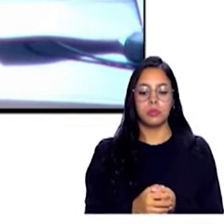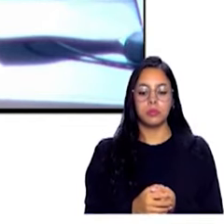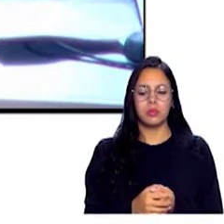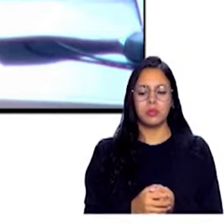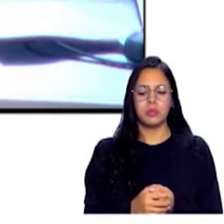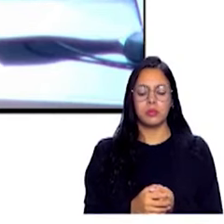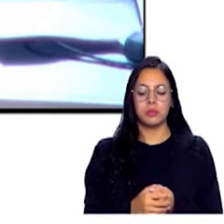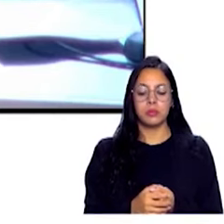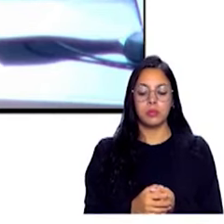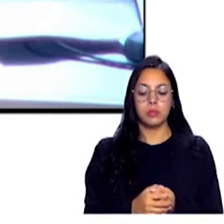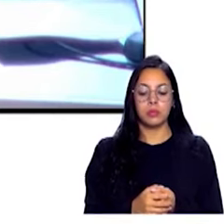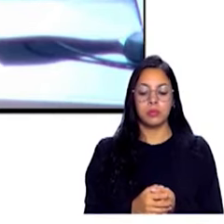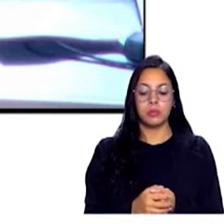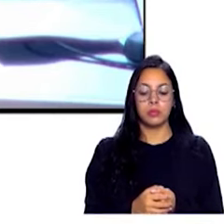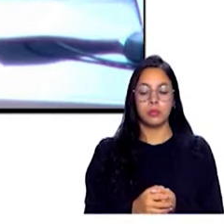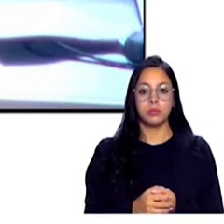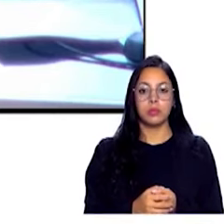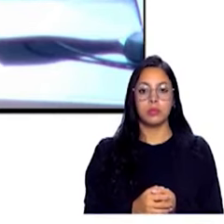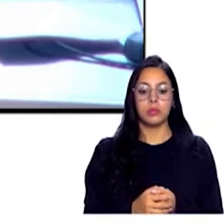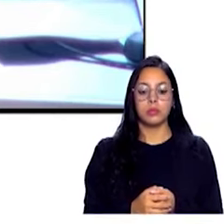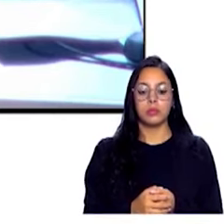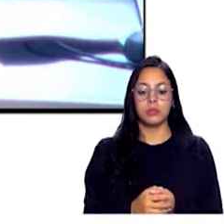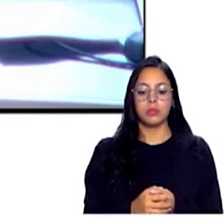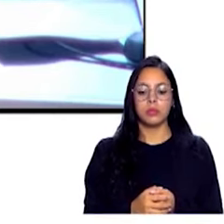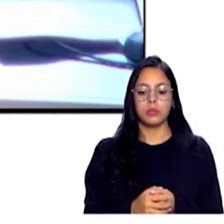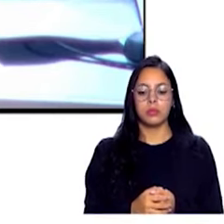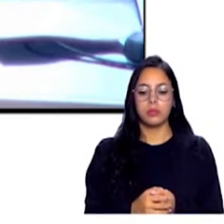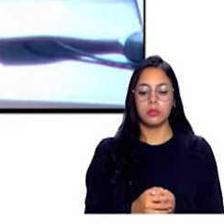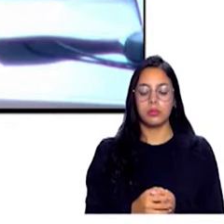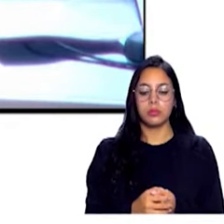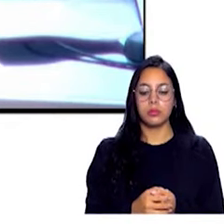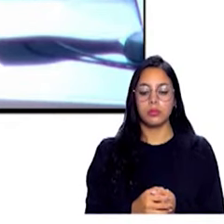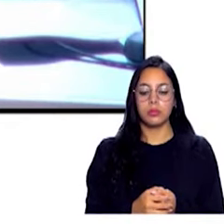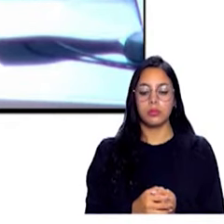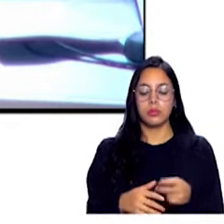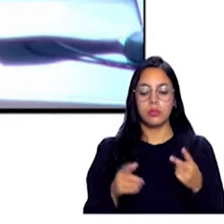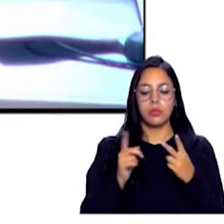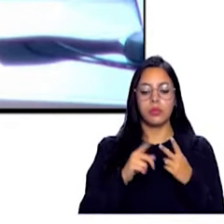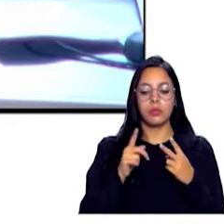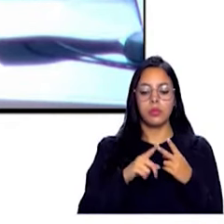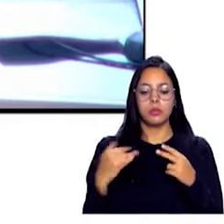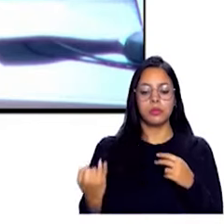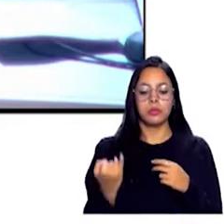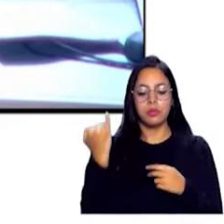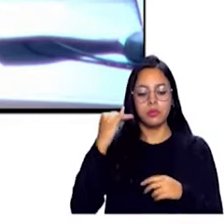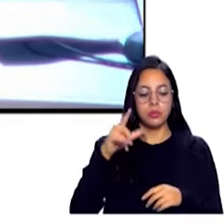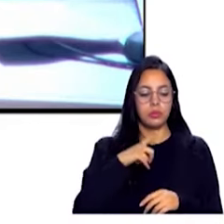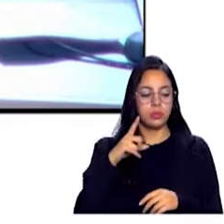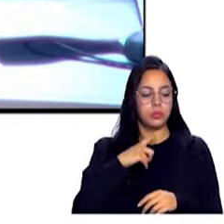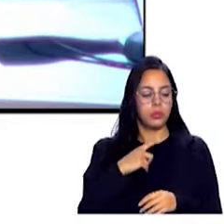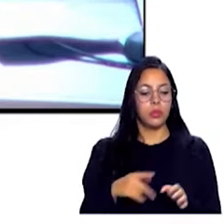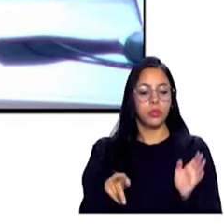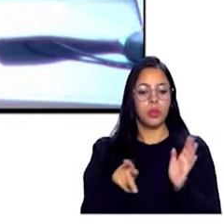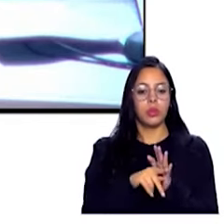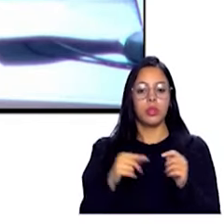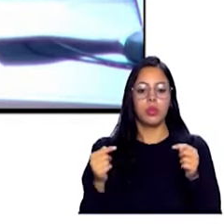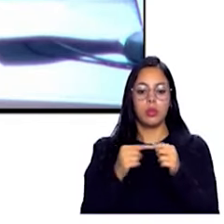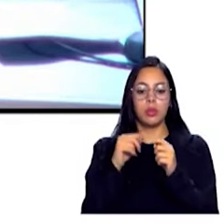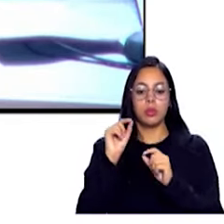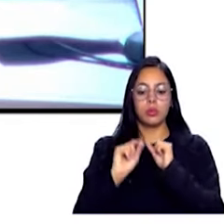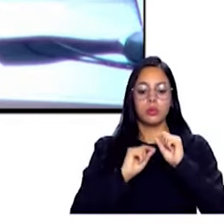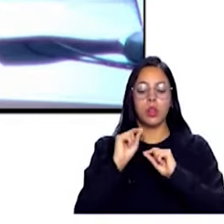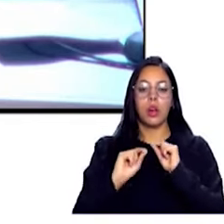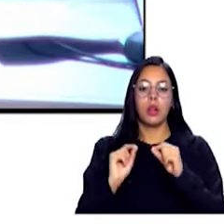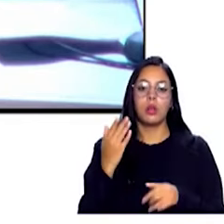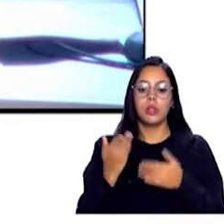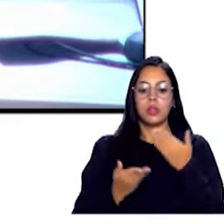quelque chose de TRS important le deux crre de de filtrage ou de traitement différenciés ce sont